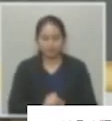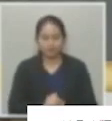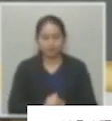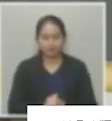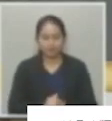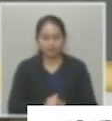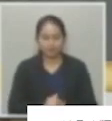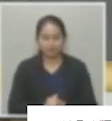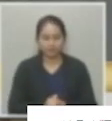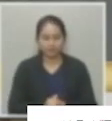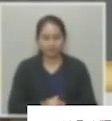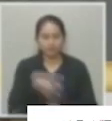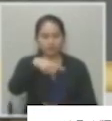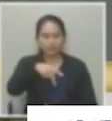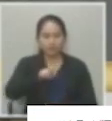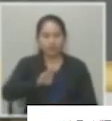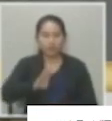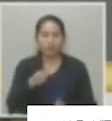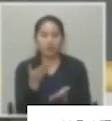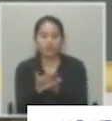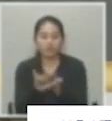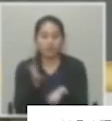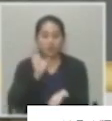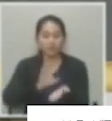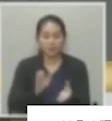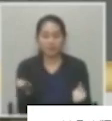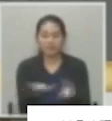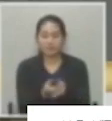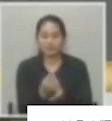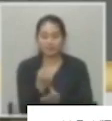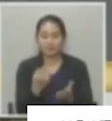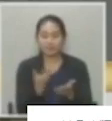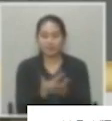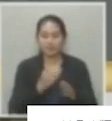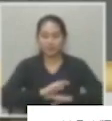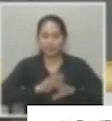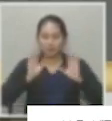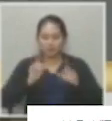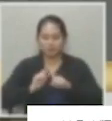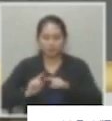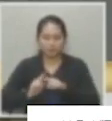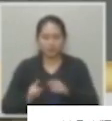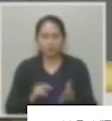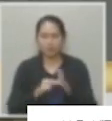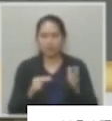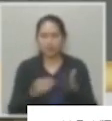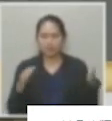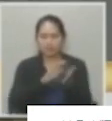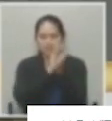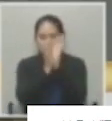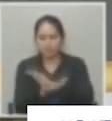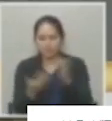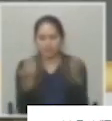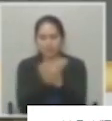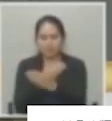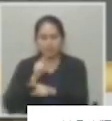กพ.ร.บ.วิธีการงบประมาณ1ฉบับยกเลิก7ฉบับนี่คือการเปลี่ยนแปลงทั้งหมดปฏิรูประบบ